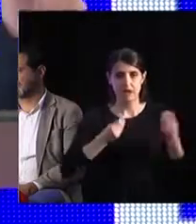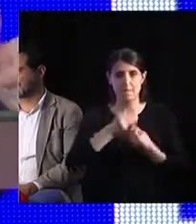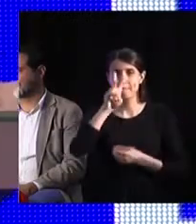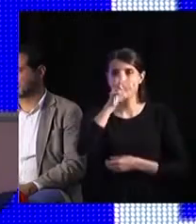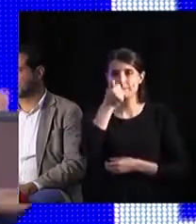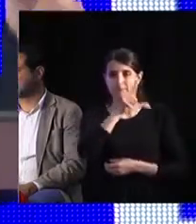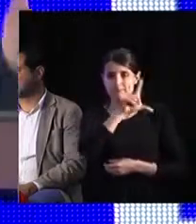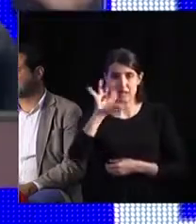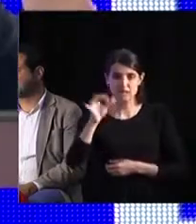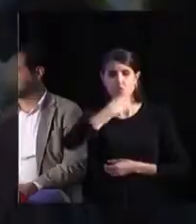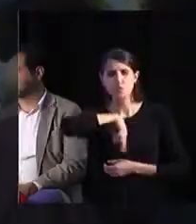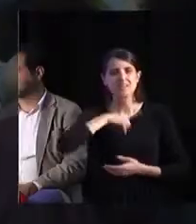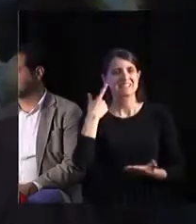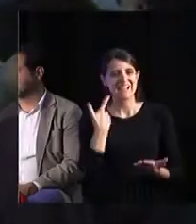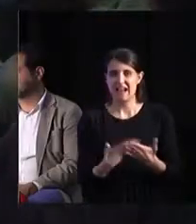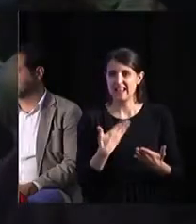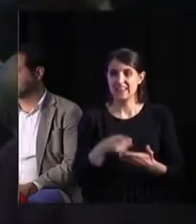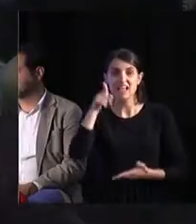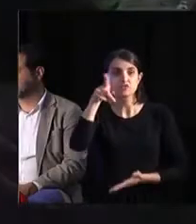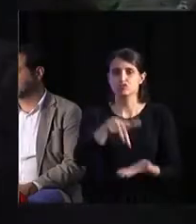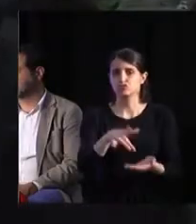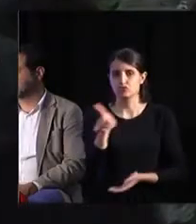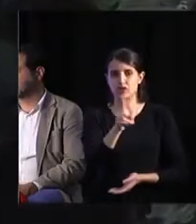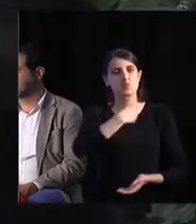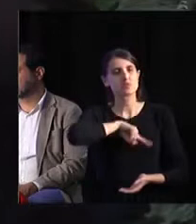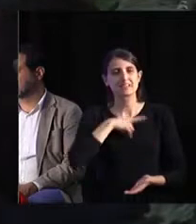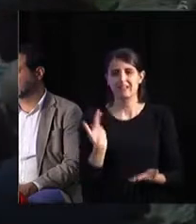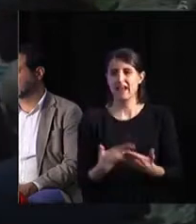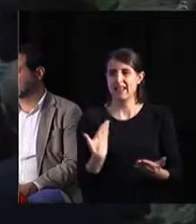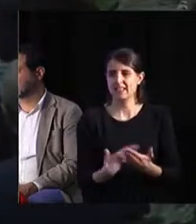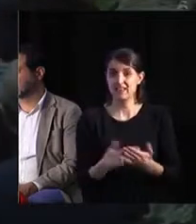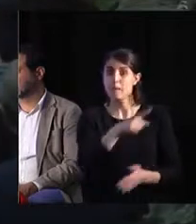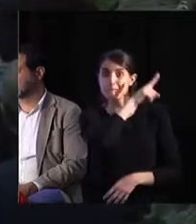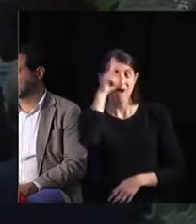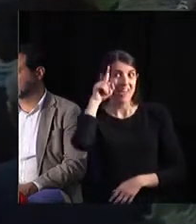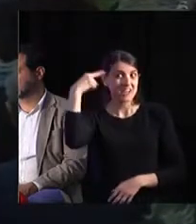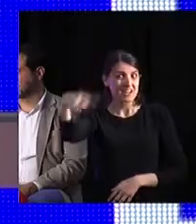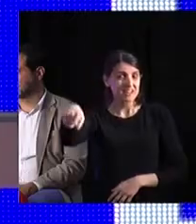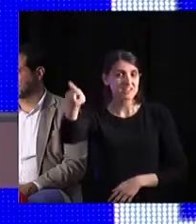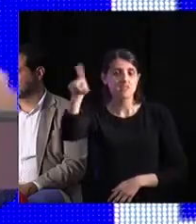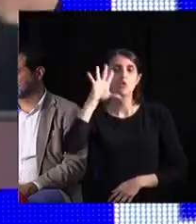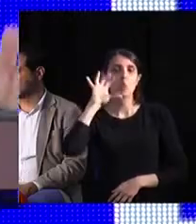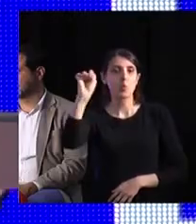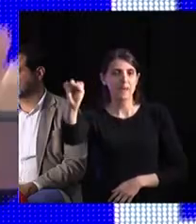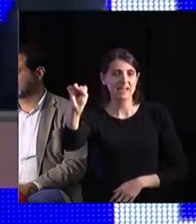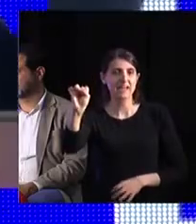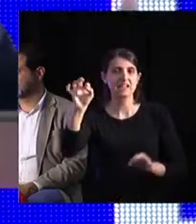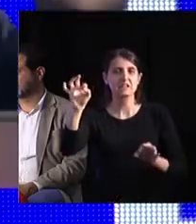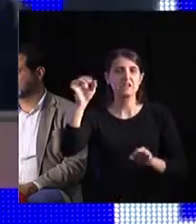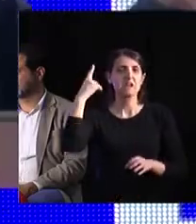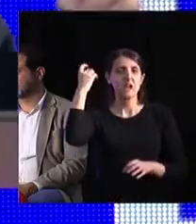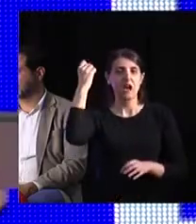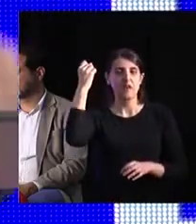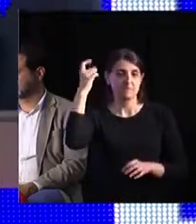Nosaltres som la garantia de que això no passarà. Nosaltres som la garantia de que a Madrid no hi haurà un govern que es plantegi un